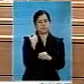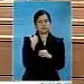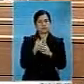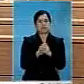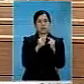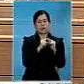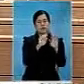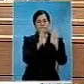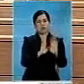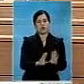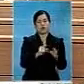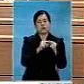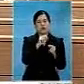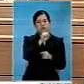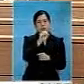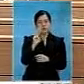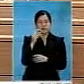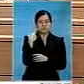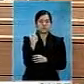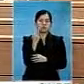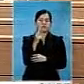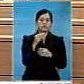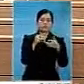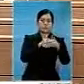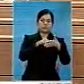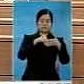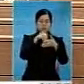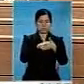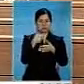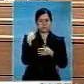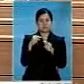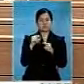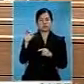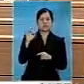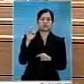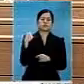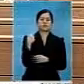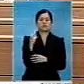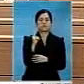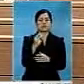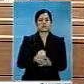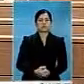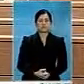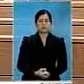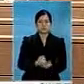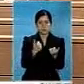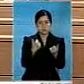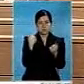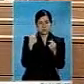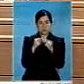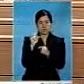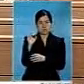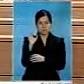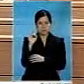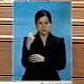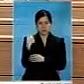าทั้งเลือกตั้งมาจากทั้งสรรหาหนักกว่าเดิมนะครับสรรหาปัจจุบันเนี่ยให้คน7คนที่เ